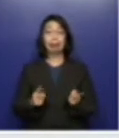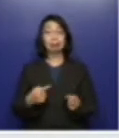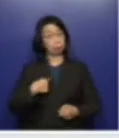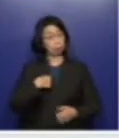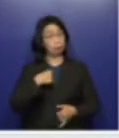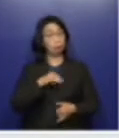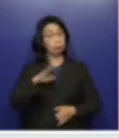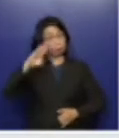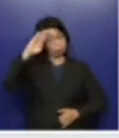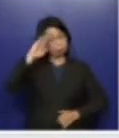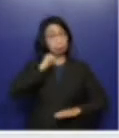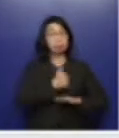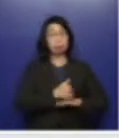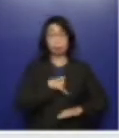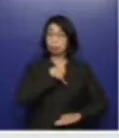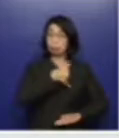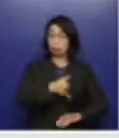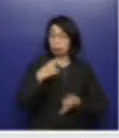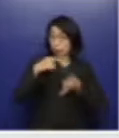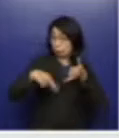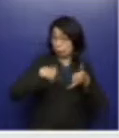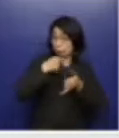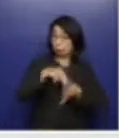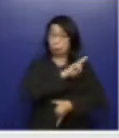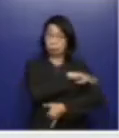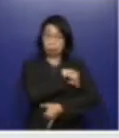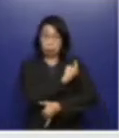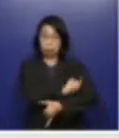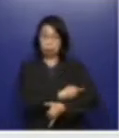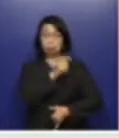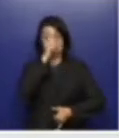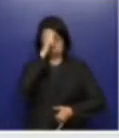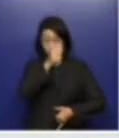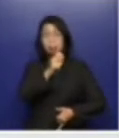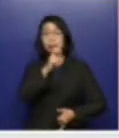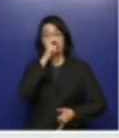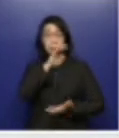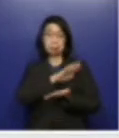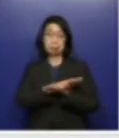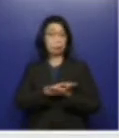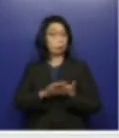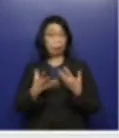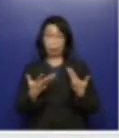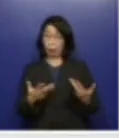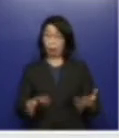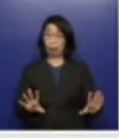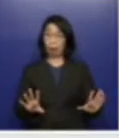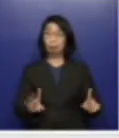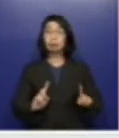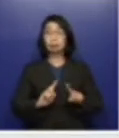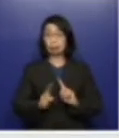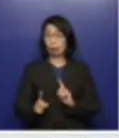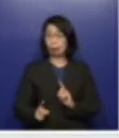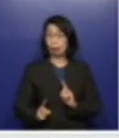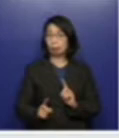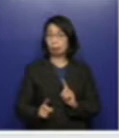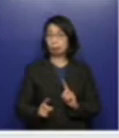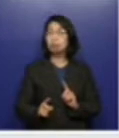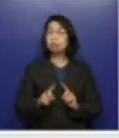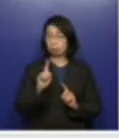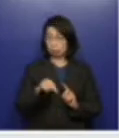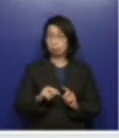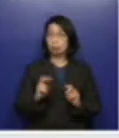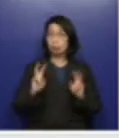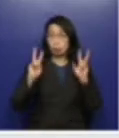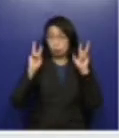าตรการมาตรฐานทางด้านการแพทย์การสาธารณสุขอย่างเคร่งครัดนะครับแม้จะมีเงื่อนไขหรือมาตรการที่จะต้องดำเนิน